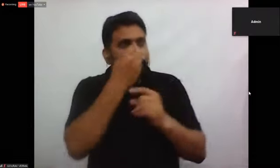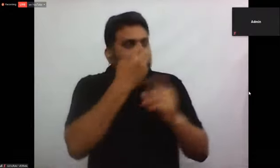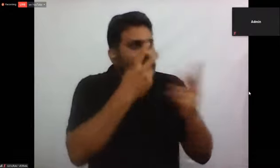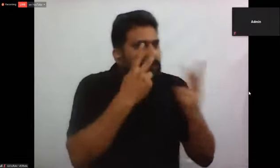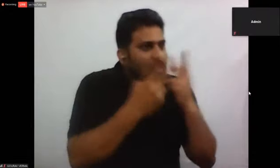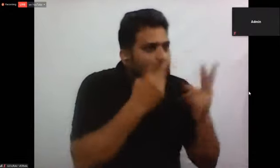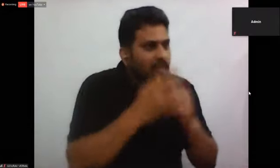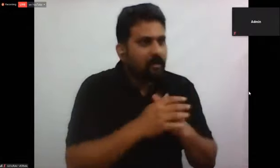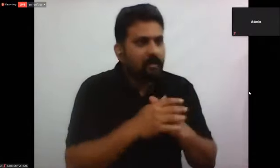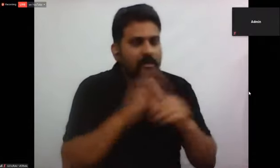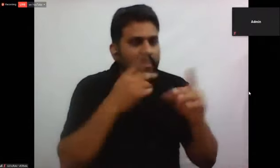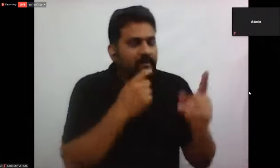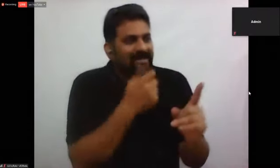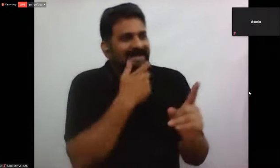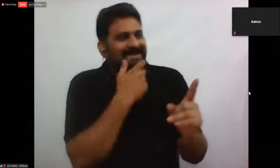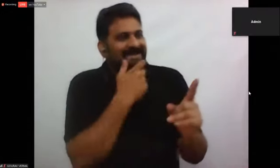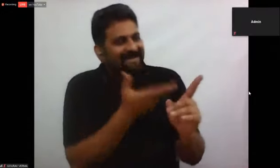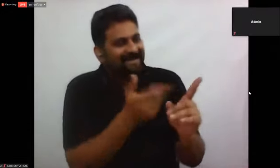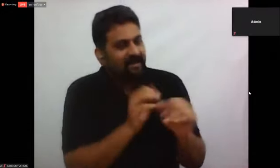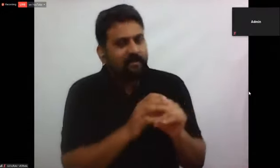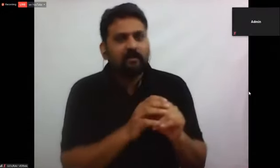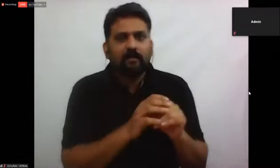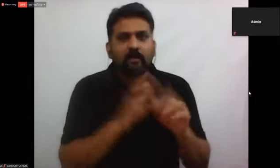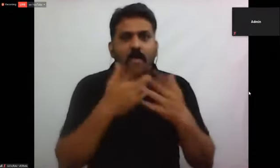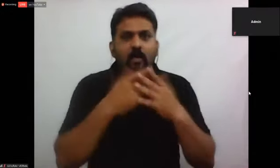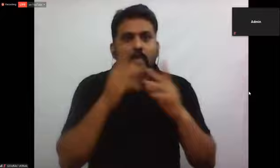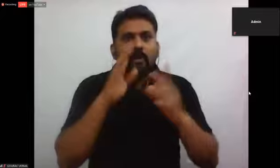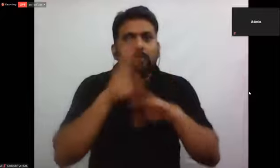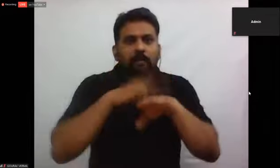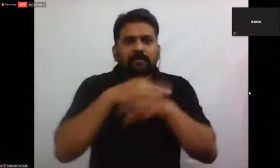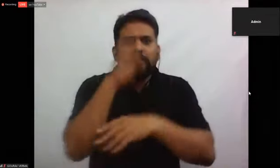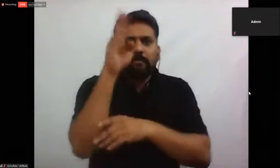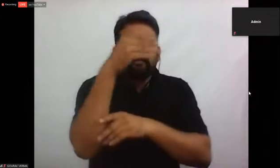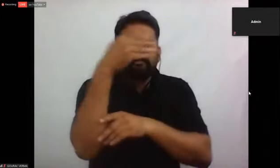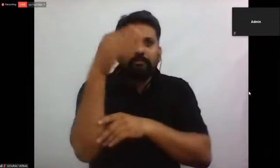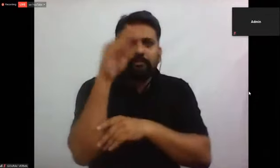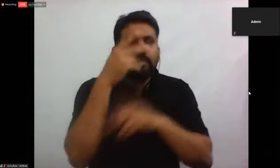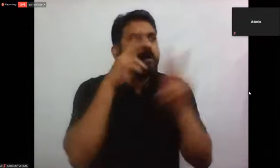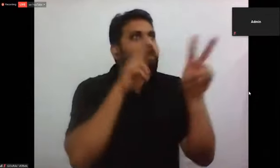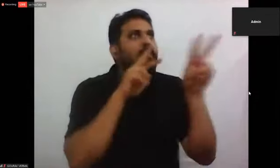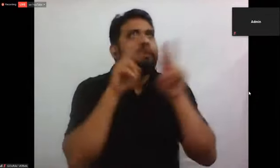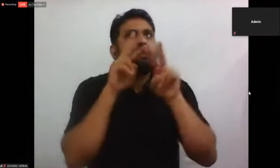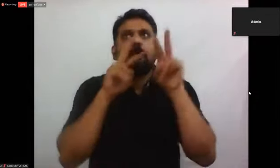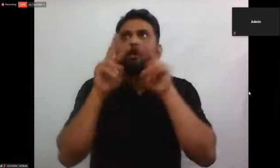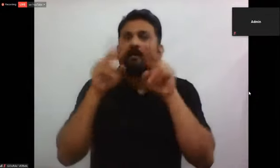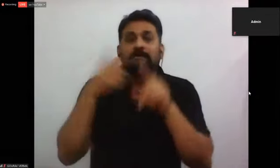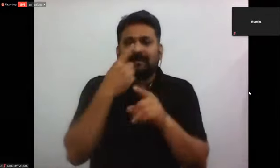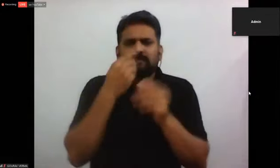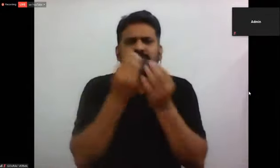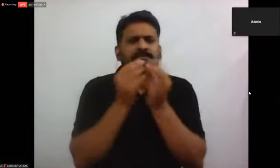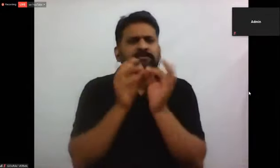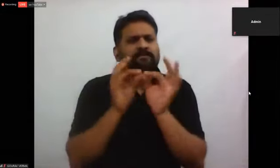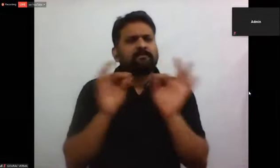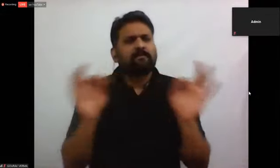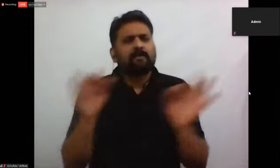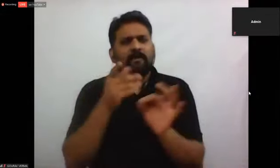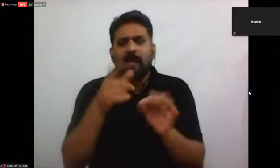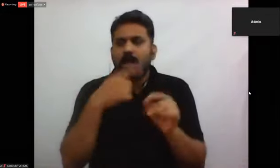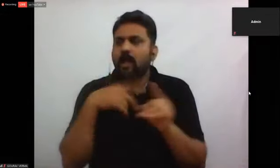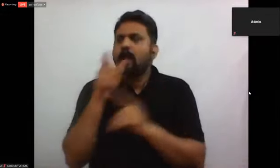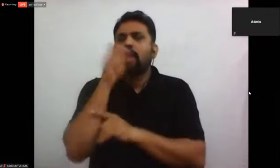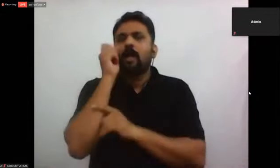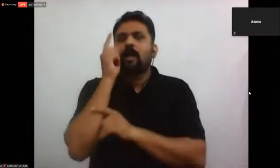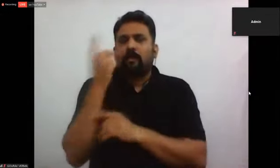उसके मुंह में हंसी आया, या वो हिलते पत्ता हिलता है, वो देखा." So these are simple, simple things that we can understand from